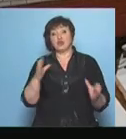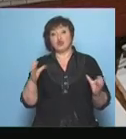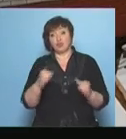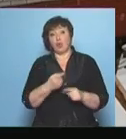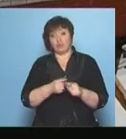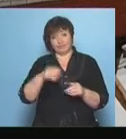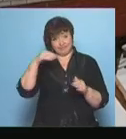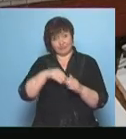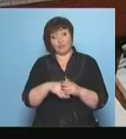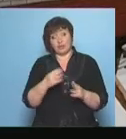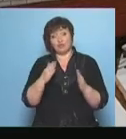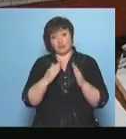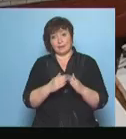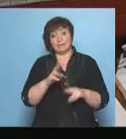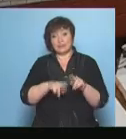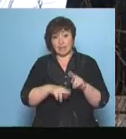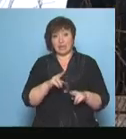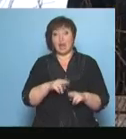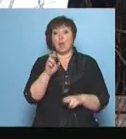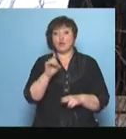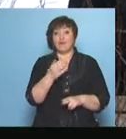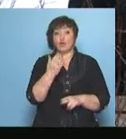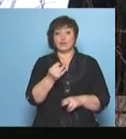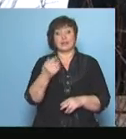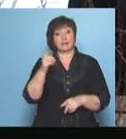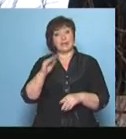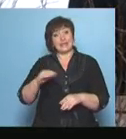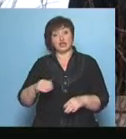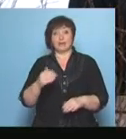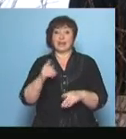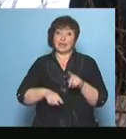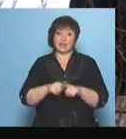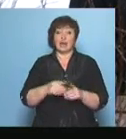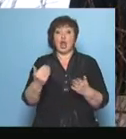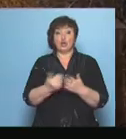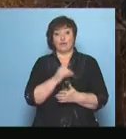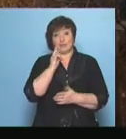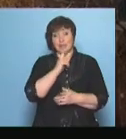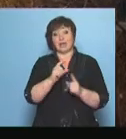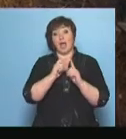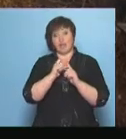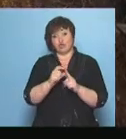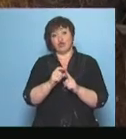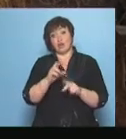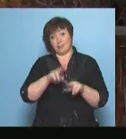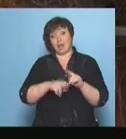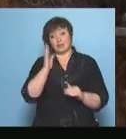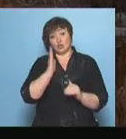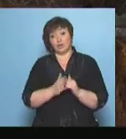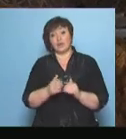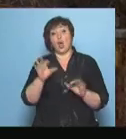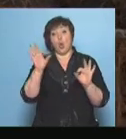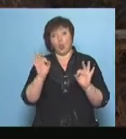же здании. Строители большеволковским ребятишкам и их родителям новый садик обещают сдать уже к осени. Анастасия Редько, Юрий